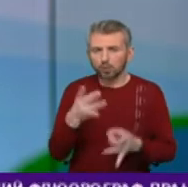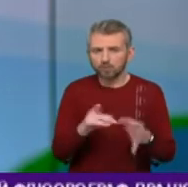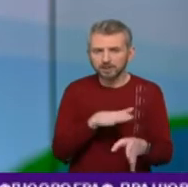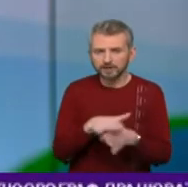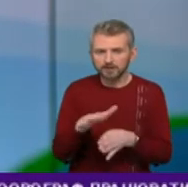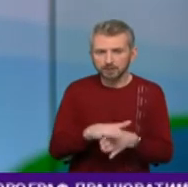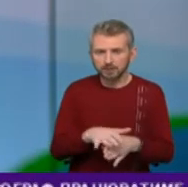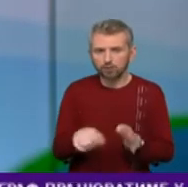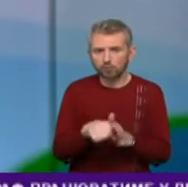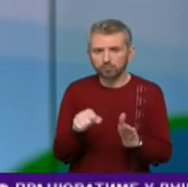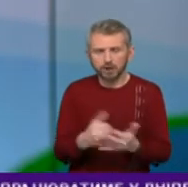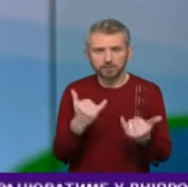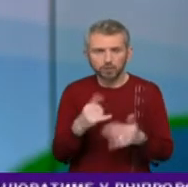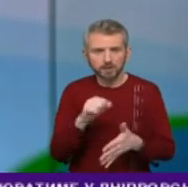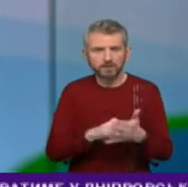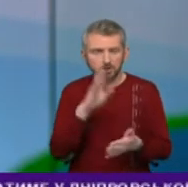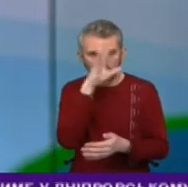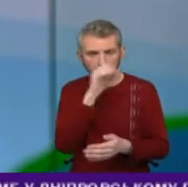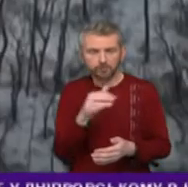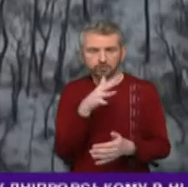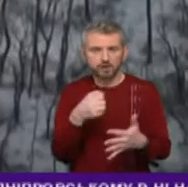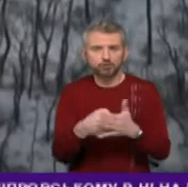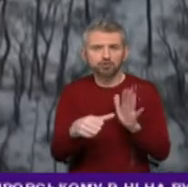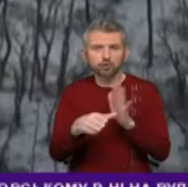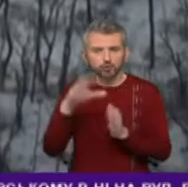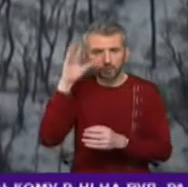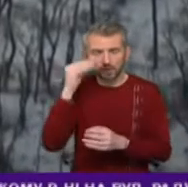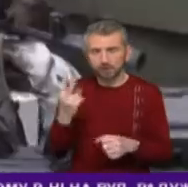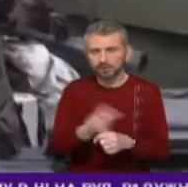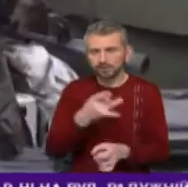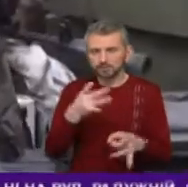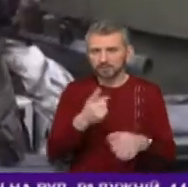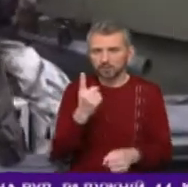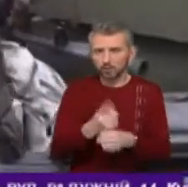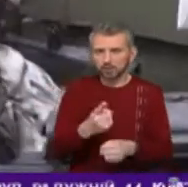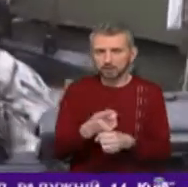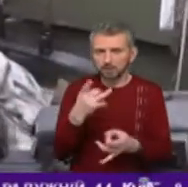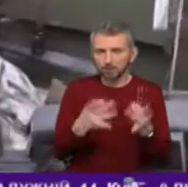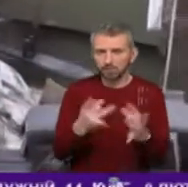здійснили окупанти сьогодні від опівночі на час до 6-ї вечора. Двічі гатили із заборонених